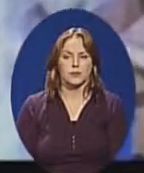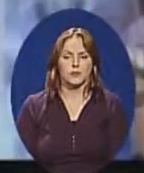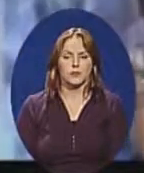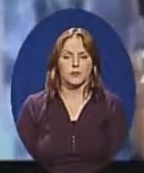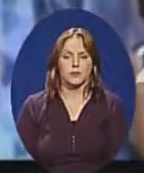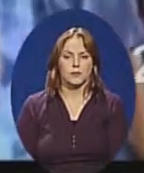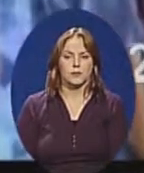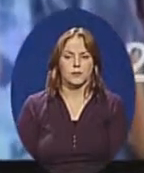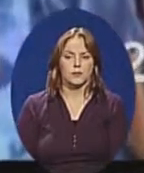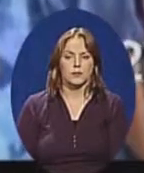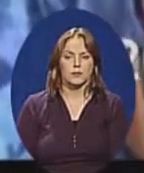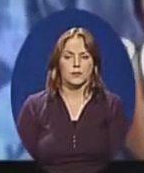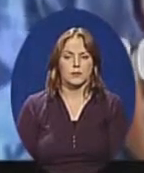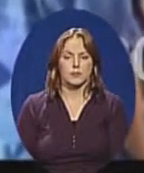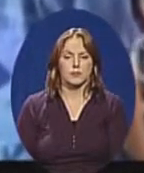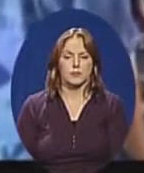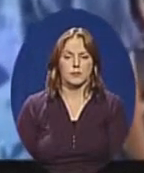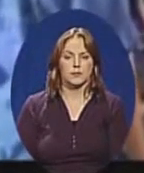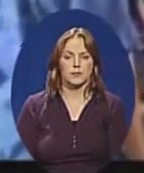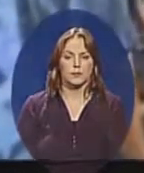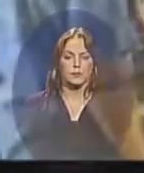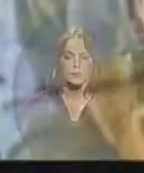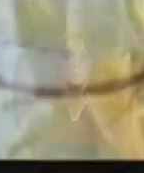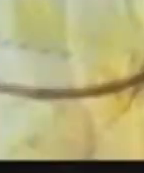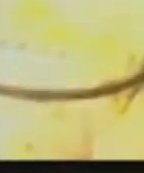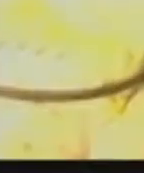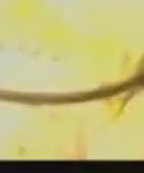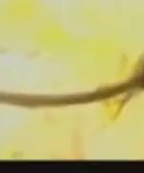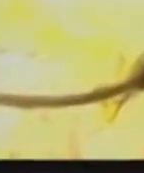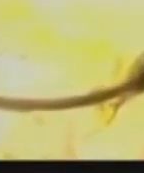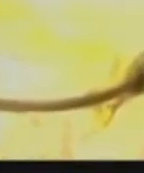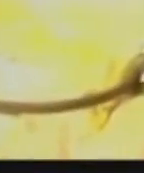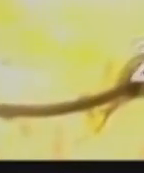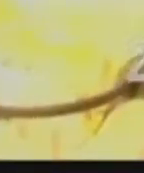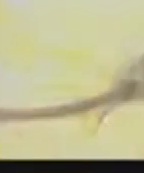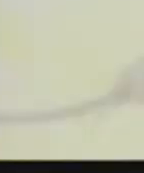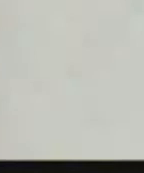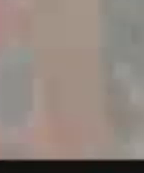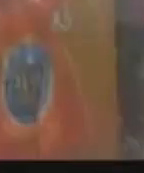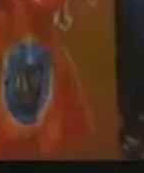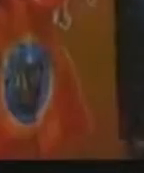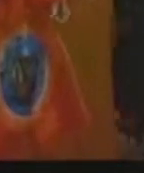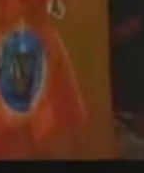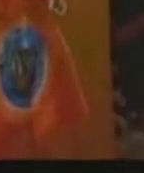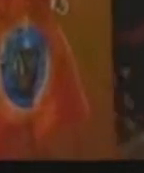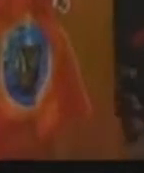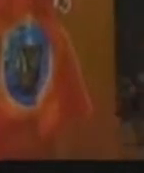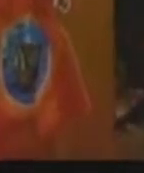אין בעיה.